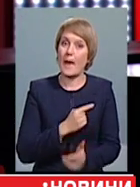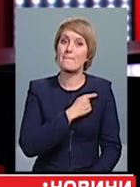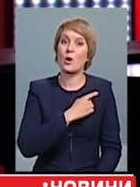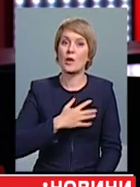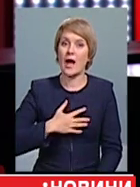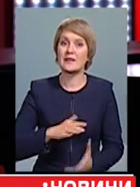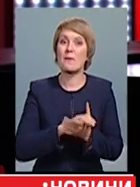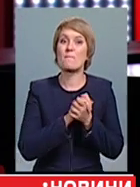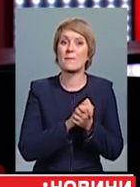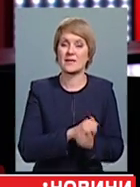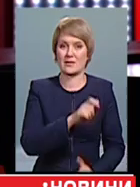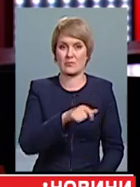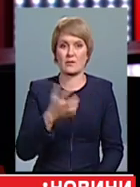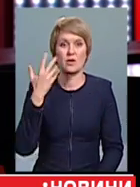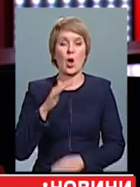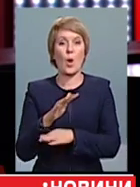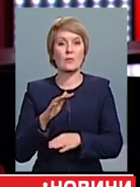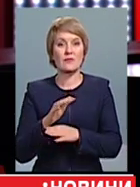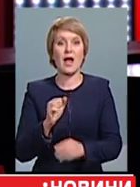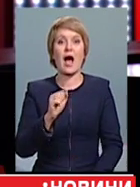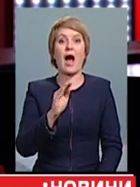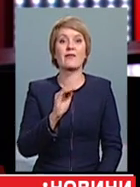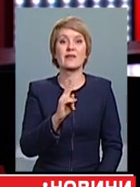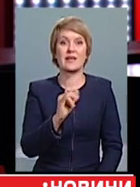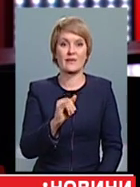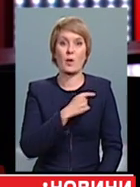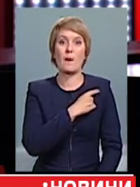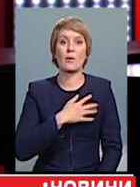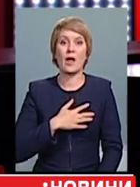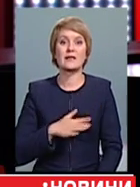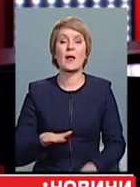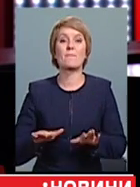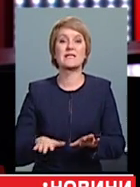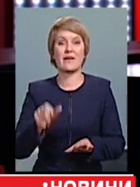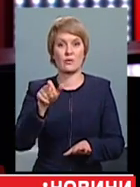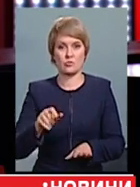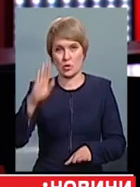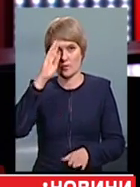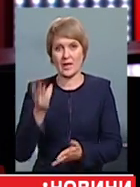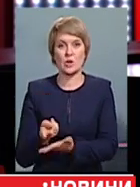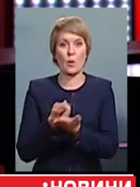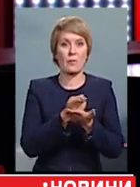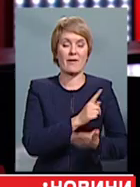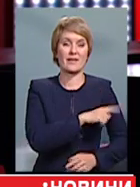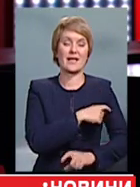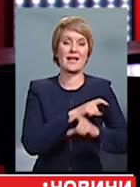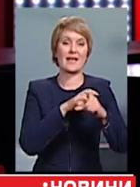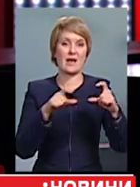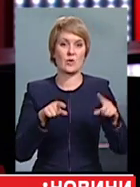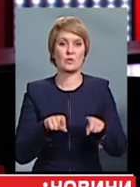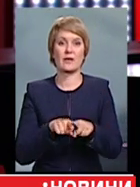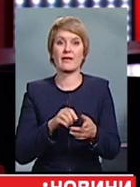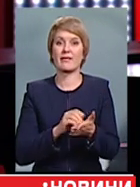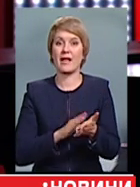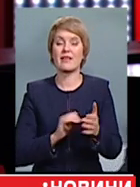мінометних обстрілів житлових кварталів Авдіївки було поранено місцевого жителя. Чоловіка доправили до лікарні, такі дані адміністрації